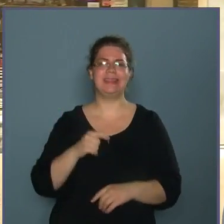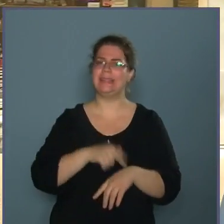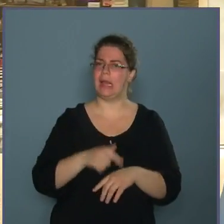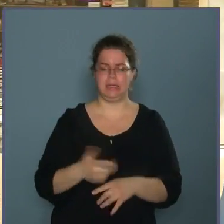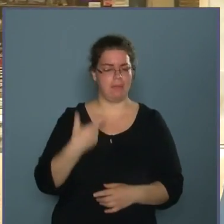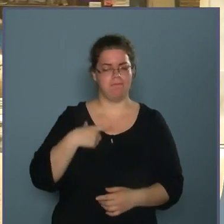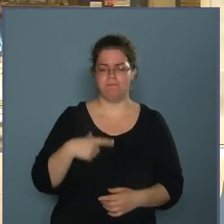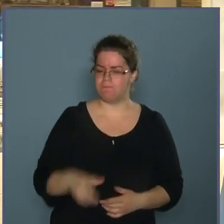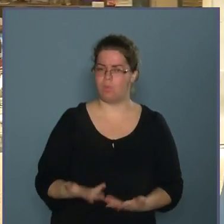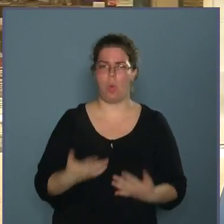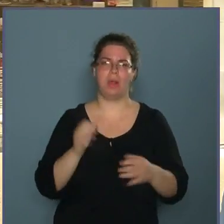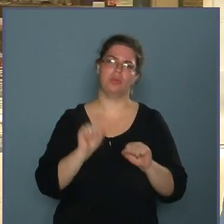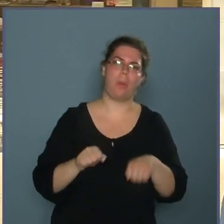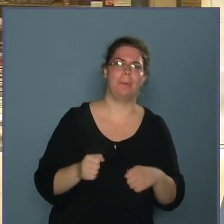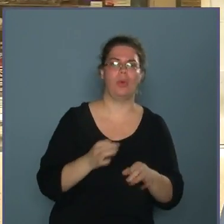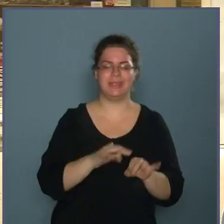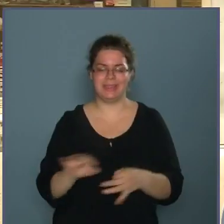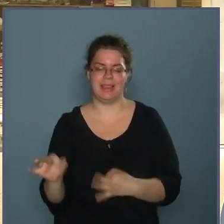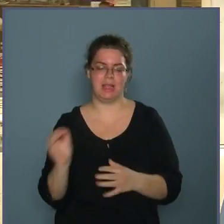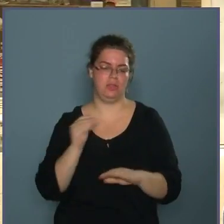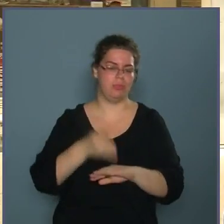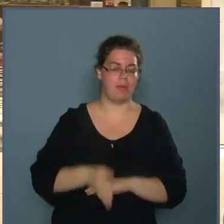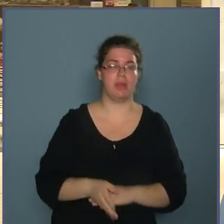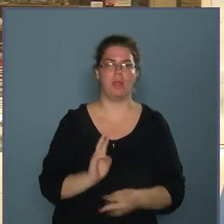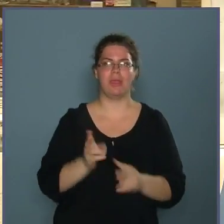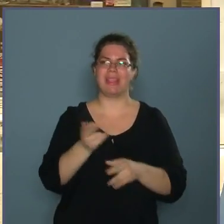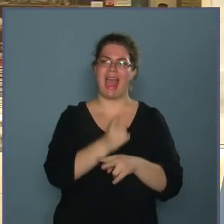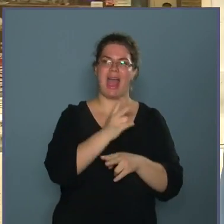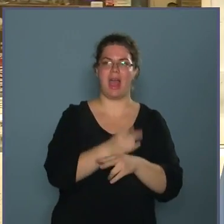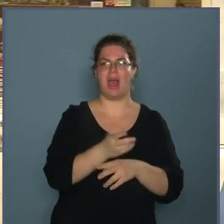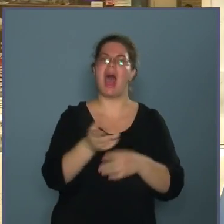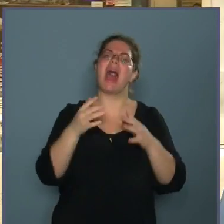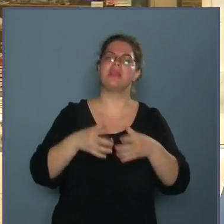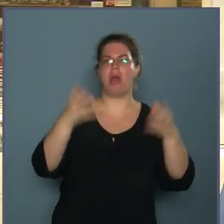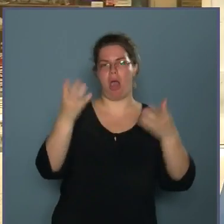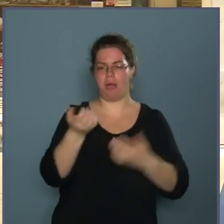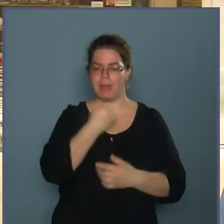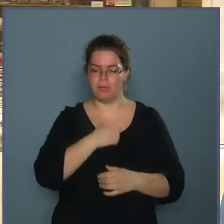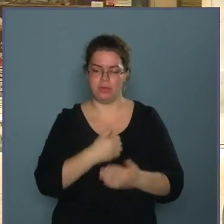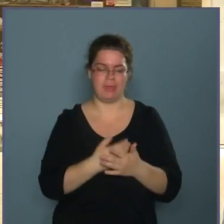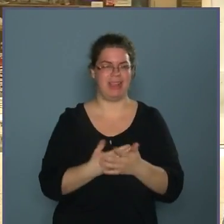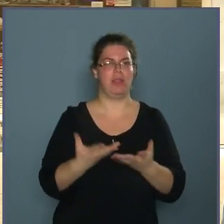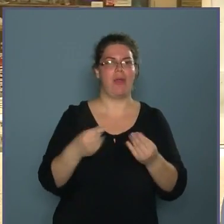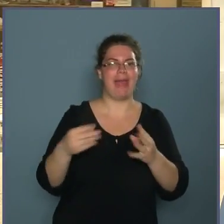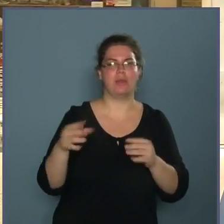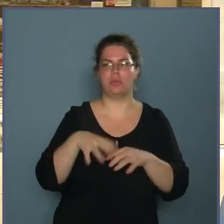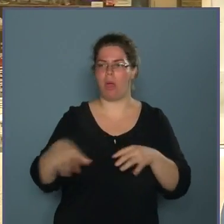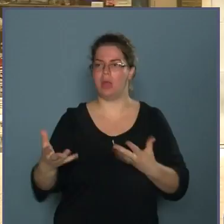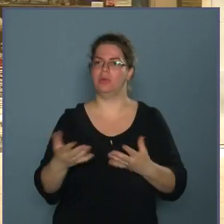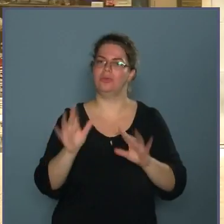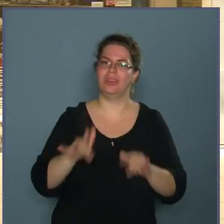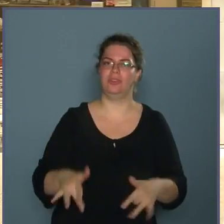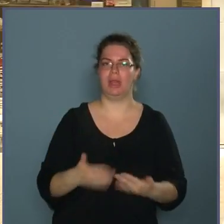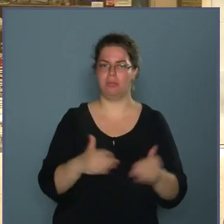egyébként komoly intézkedések, beavatkozások annak érdekében, hogy az állag megóvás rendben legyen, hogy az eszközparkot frissíteni,